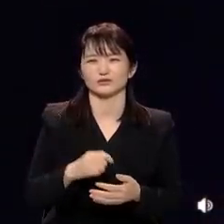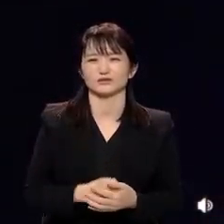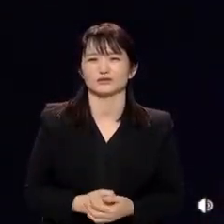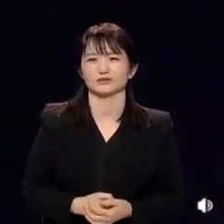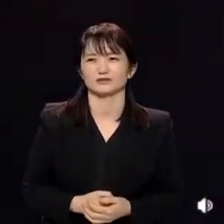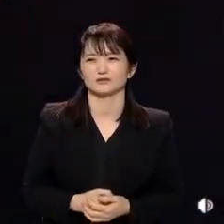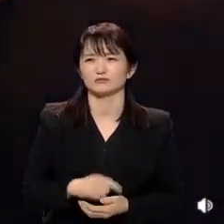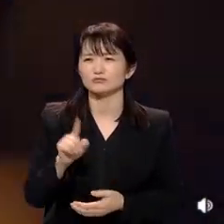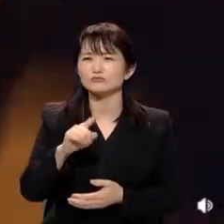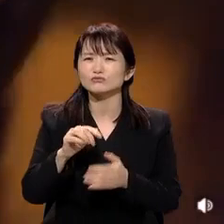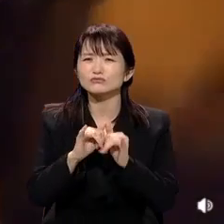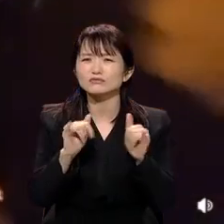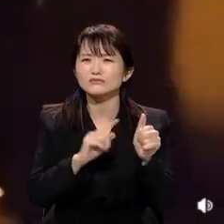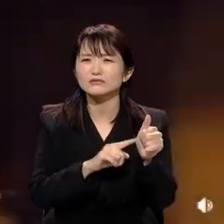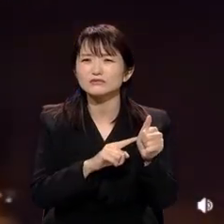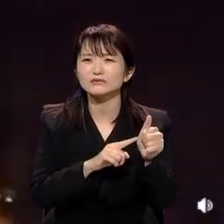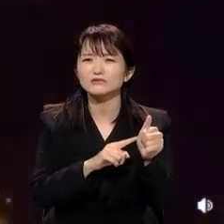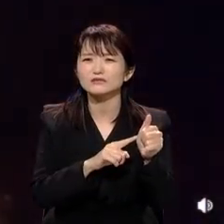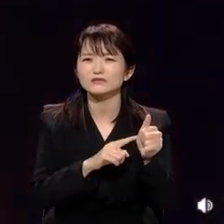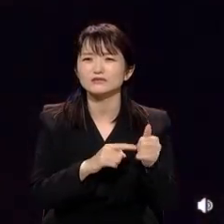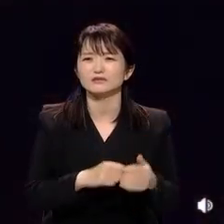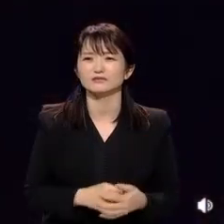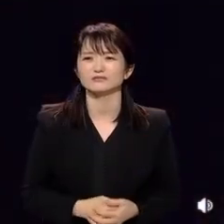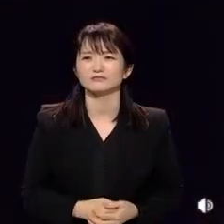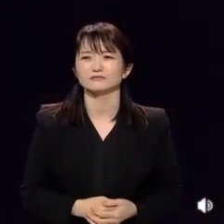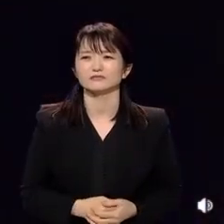뭐 하는 인간들일까요? 놀라지 마십시오.